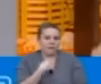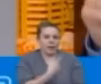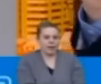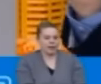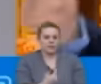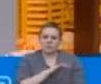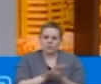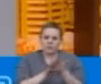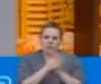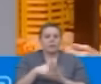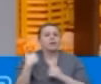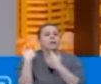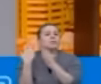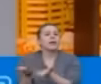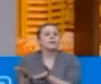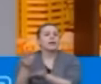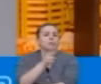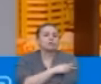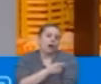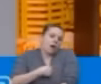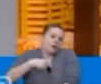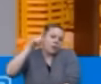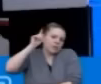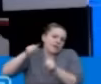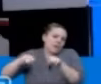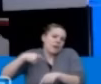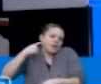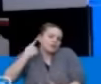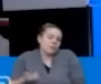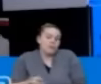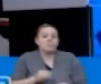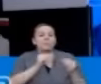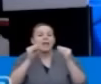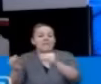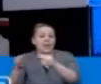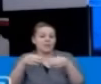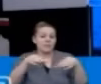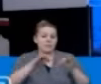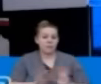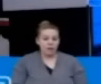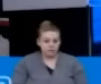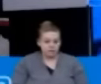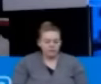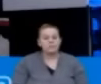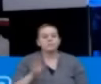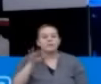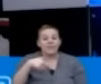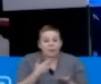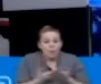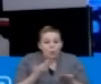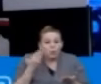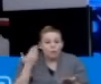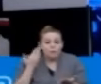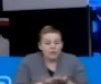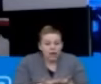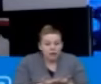פנים, אני מותן את זה למשטרה, כי אתה לא יודע לפעמים מה אתה שומע. העברתי את המסמכים, וגם העובדה